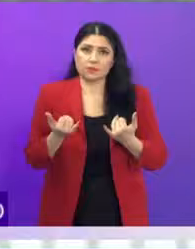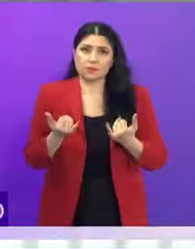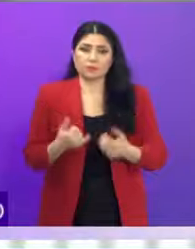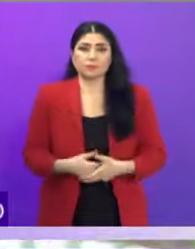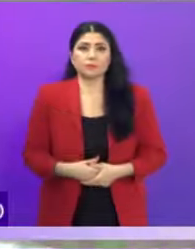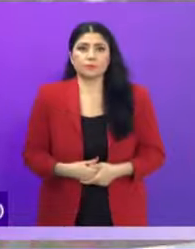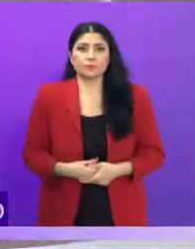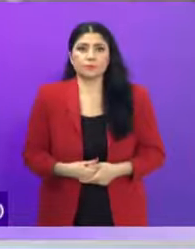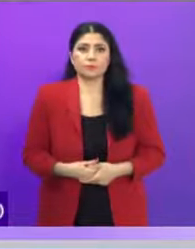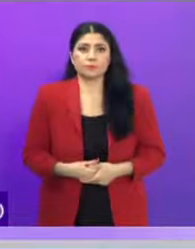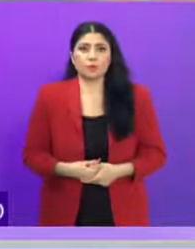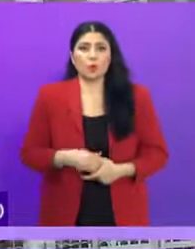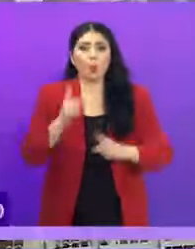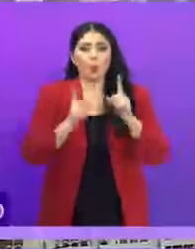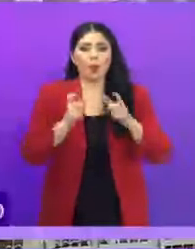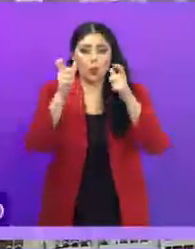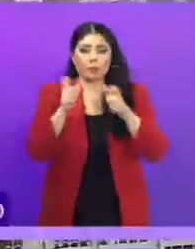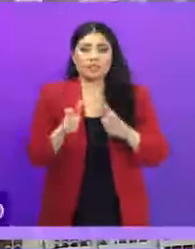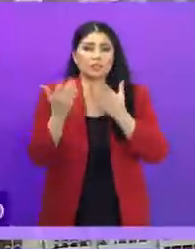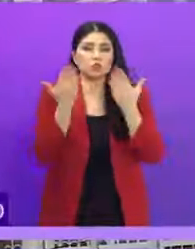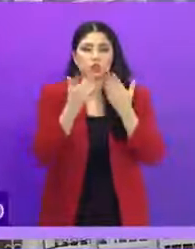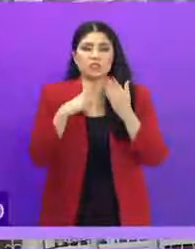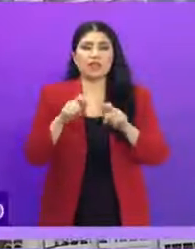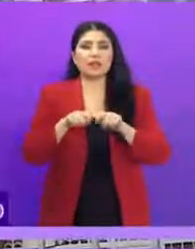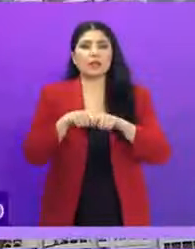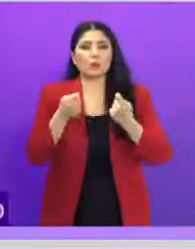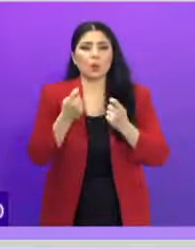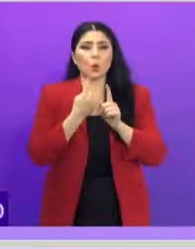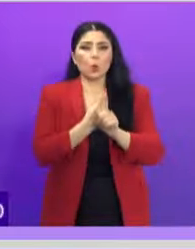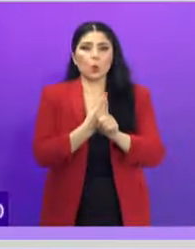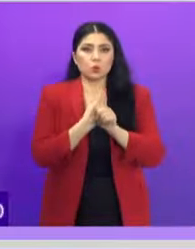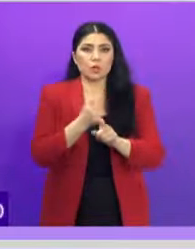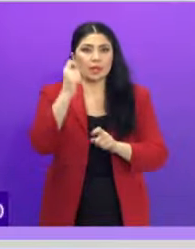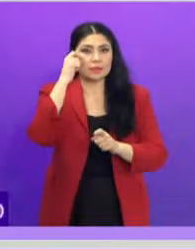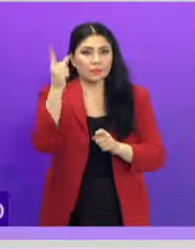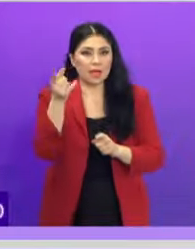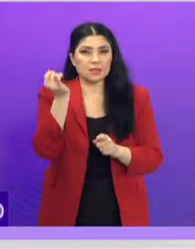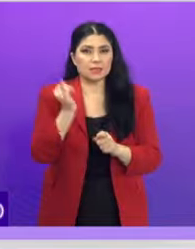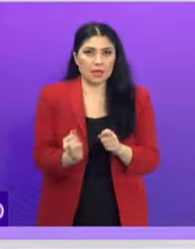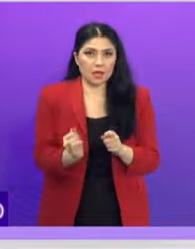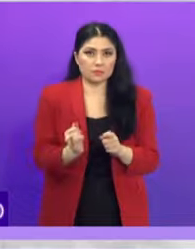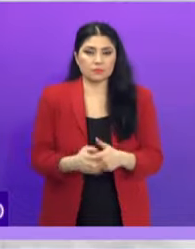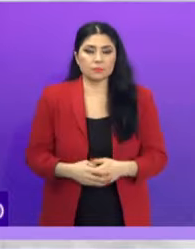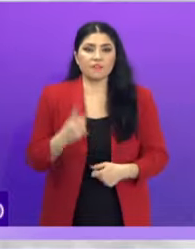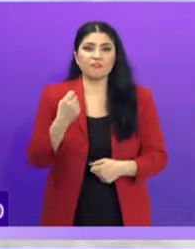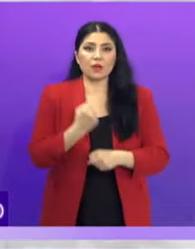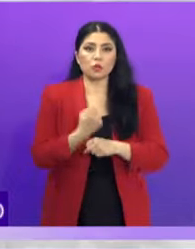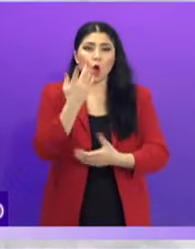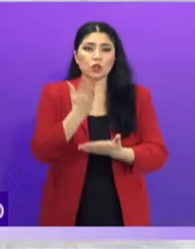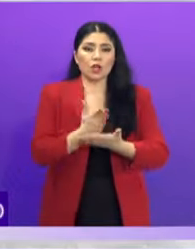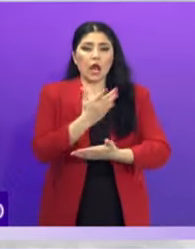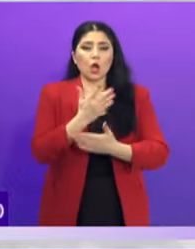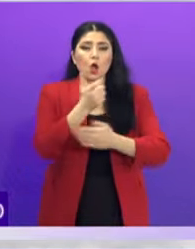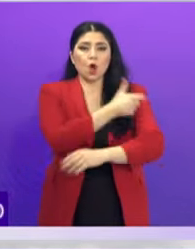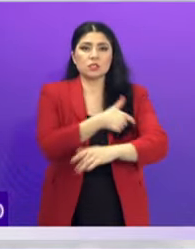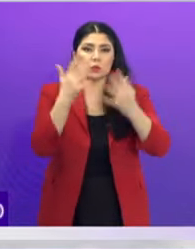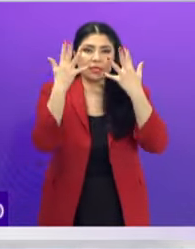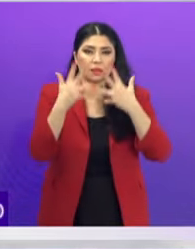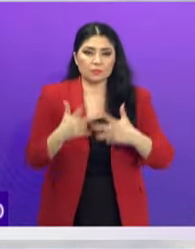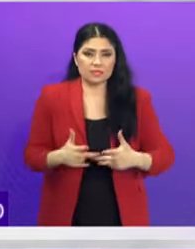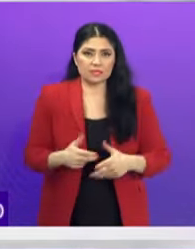din unitățile de învățământ să fie suspendate cursurile, iar în dimineața aceasta, prin prohotărârea Consiliului de Administrație,